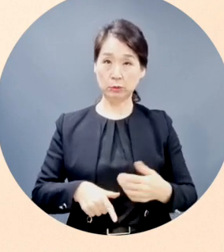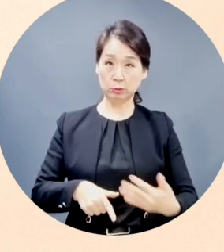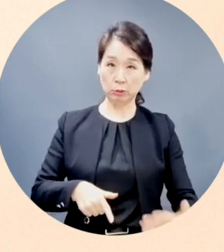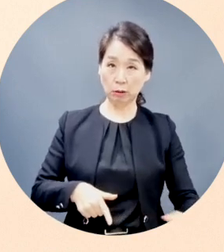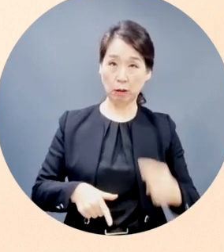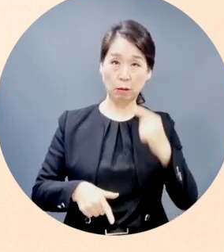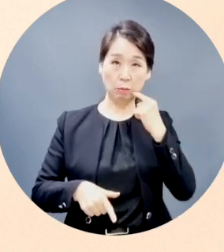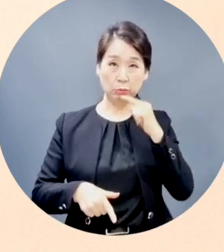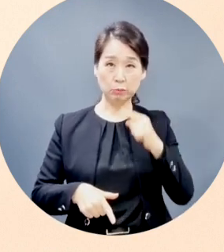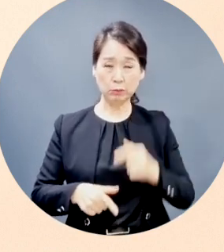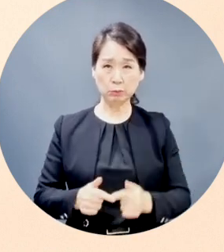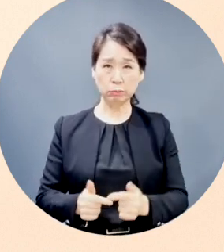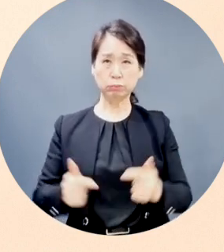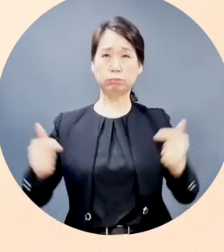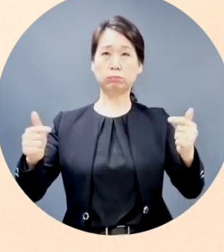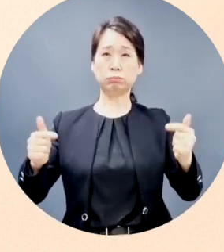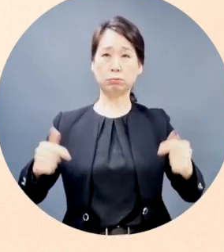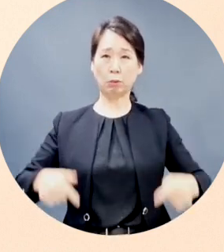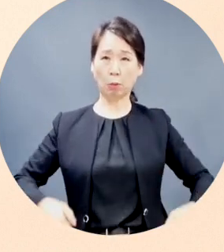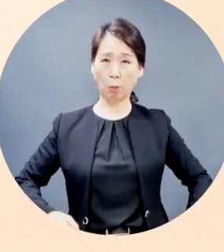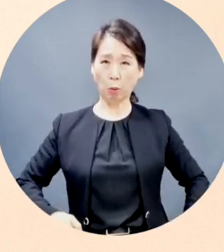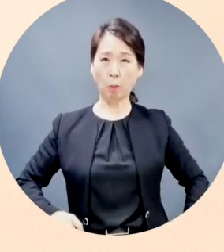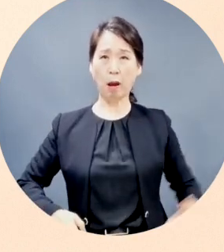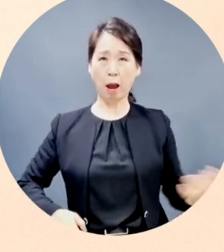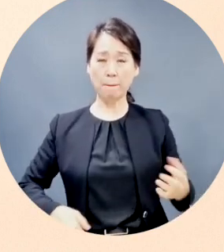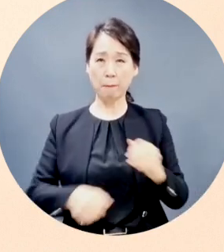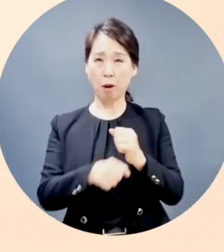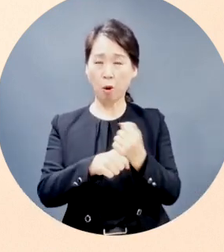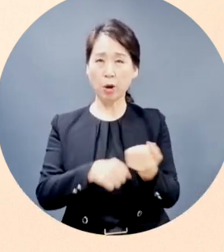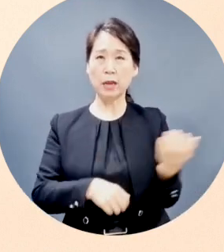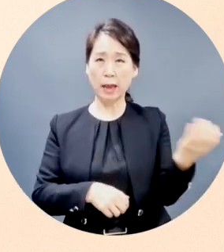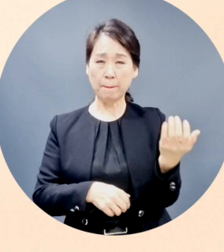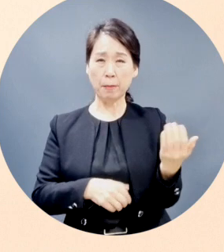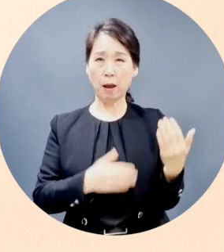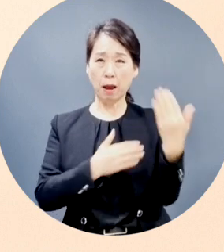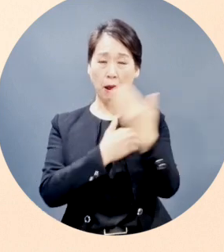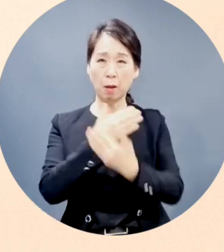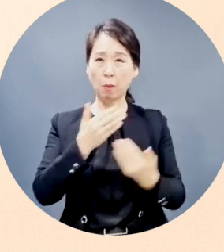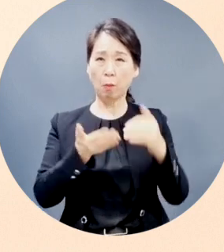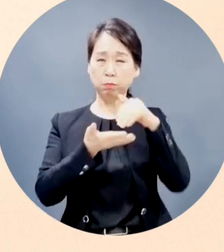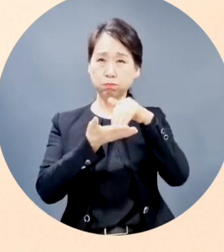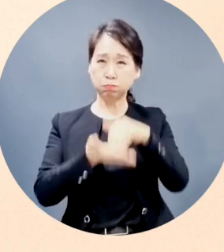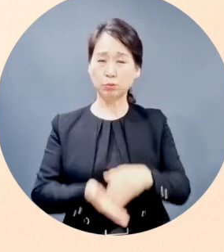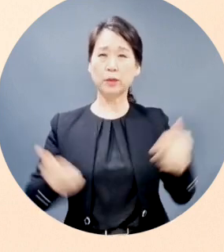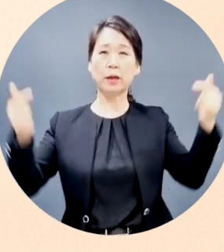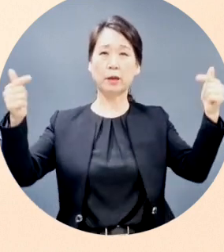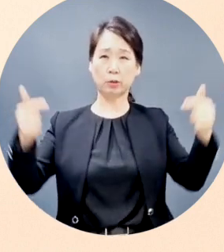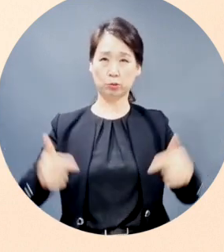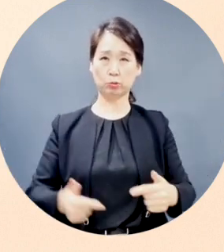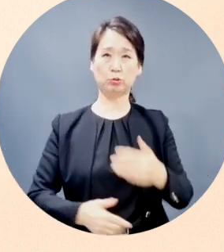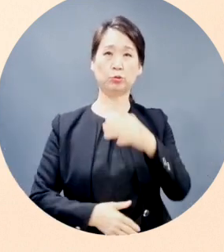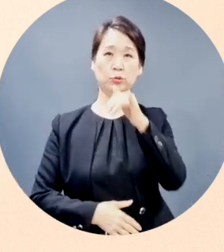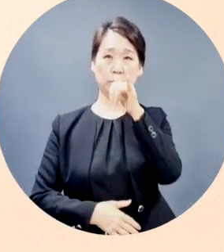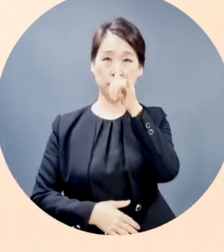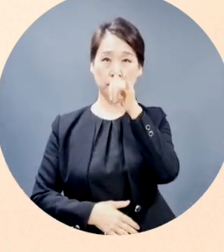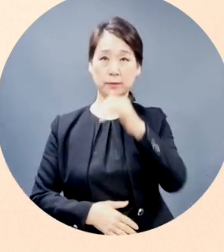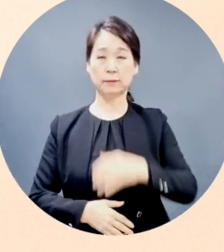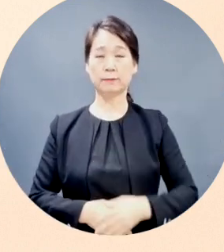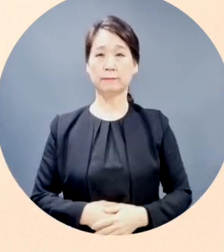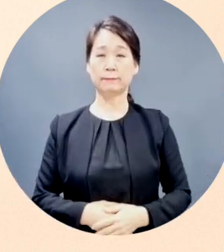발생하거나 질분비물이 증가할 수 있고 골반이나 허리에 통증이 발생하고 체중이 감소하는 등의 증상이 나타날 수